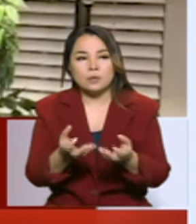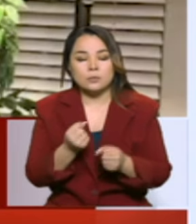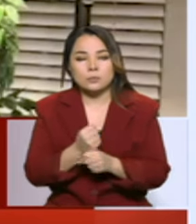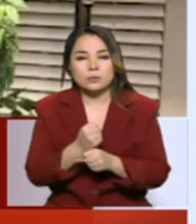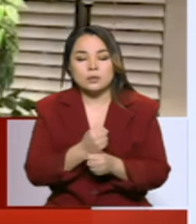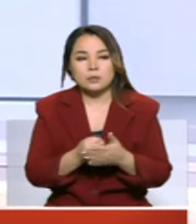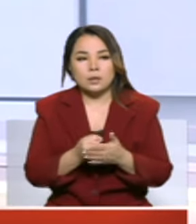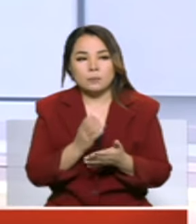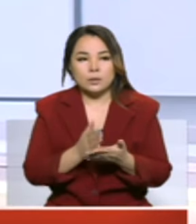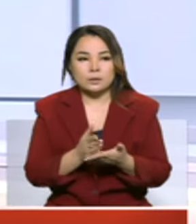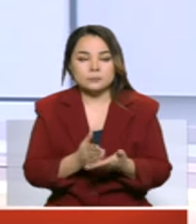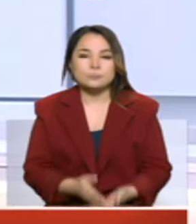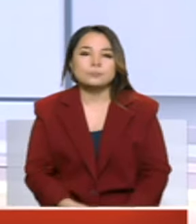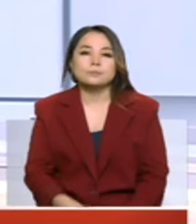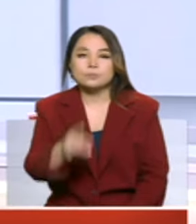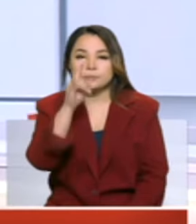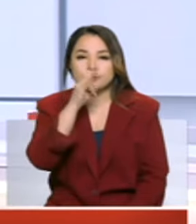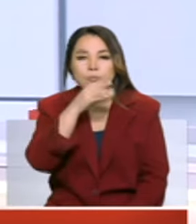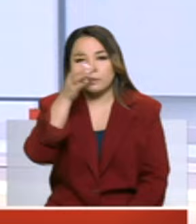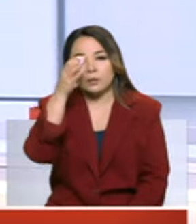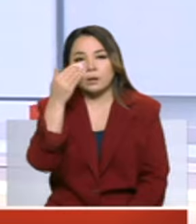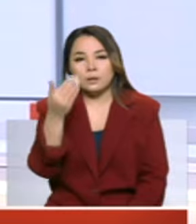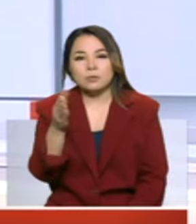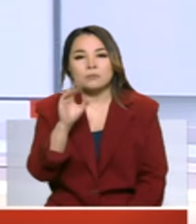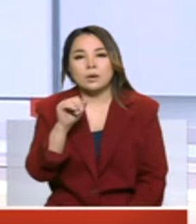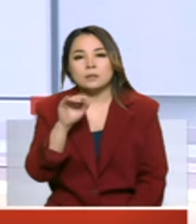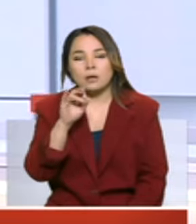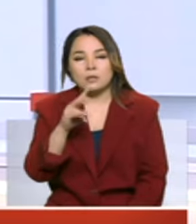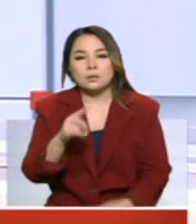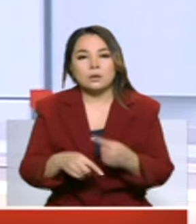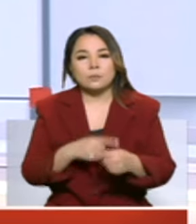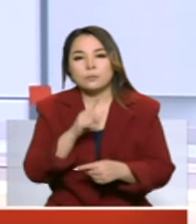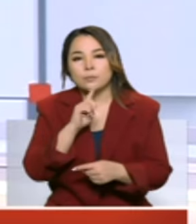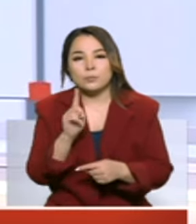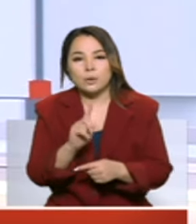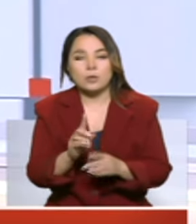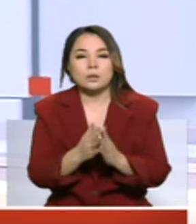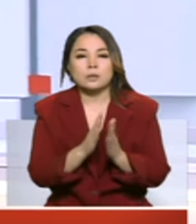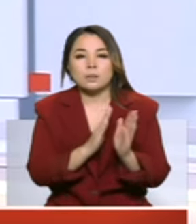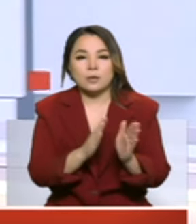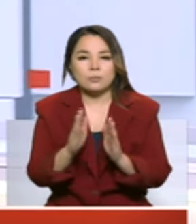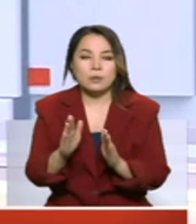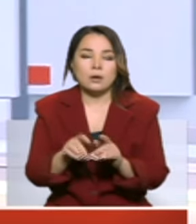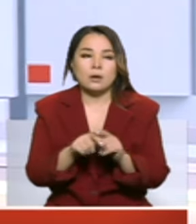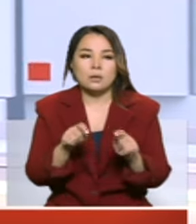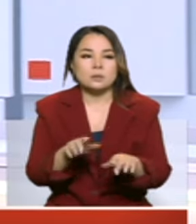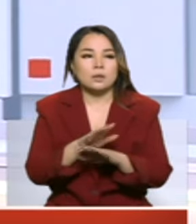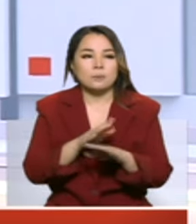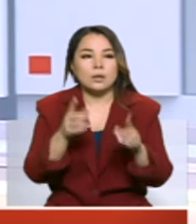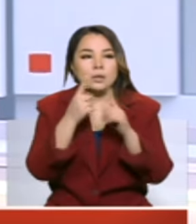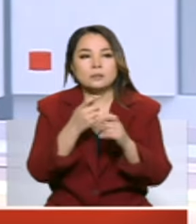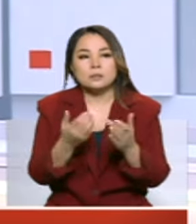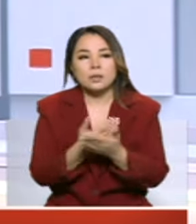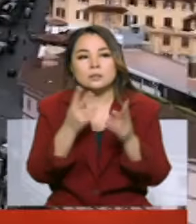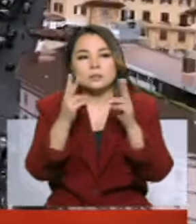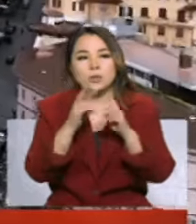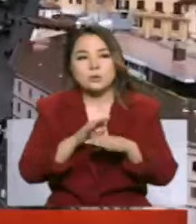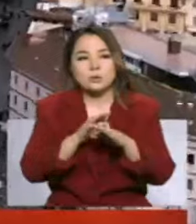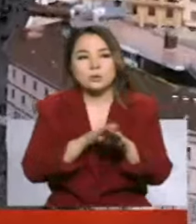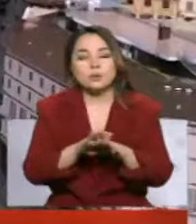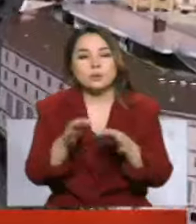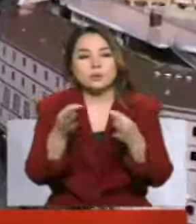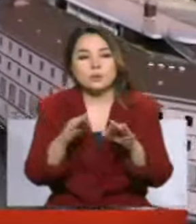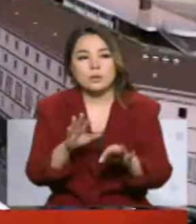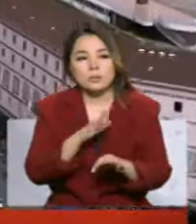жеткізді. Қазақстанның ғалымдарына Ватиканның мұражай кітапханасына кіріп, әлі ашылмаған мәліметтерді зерттеуге рұқсат